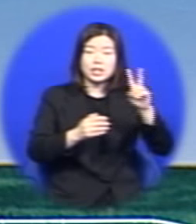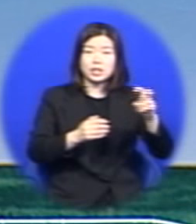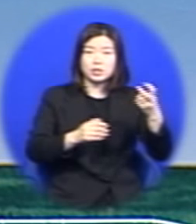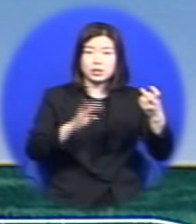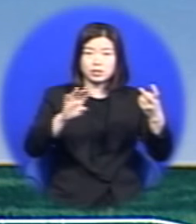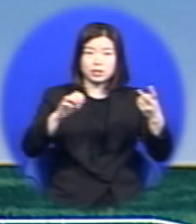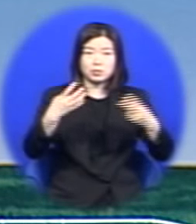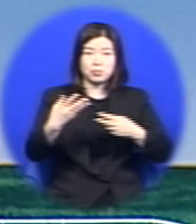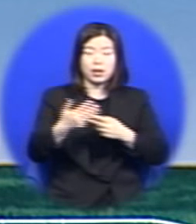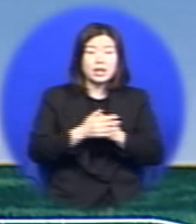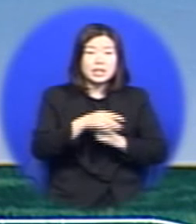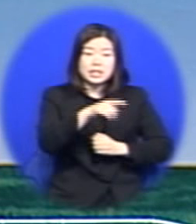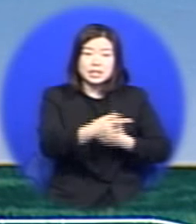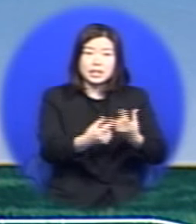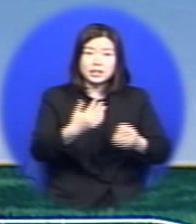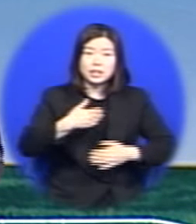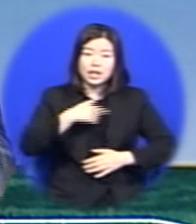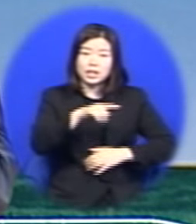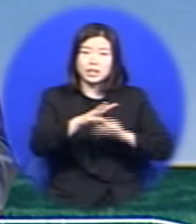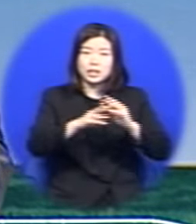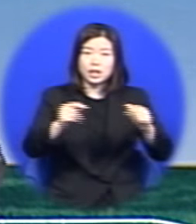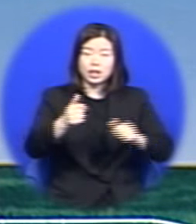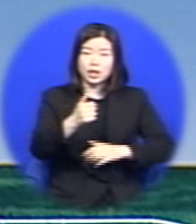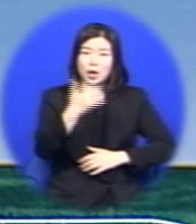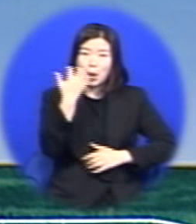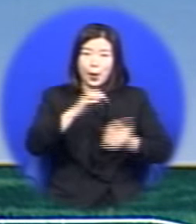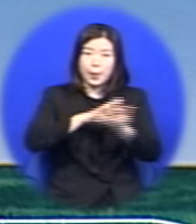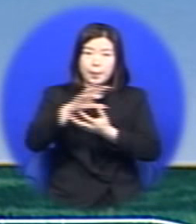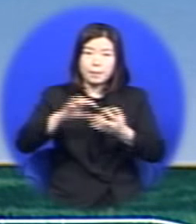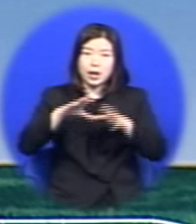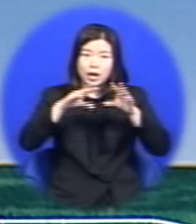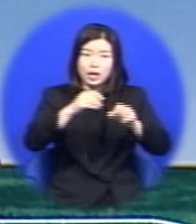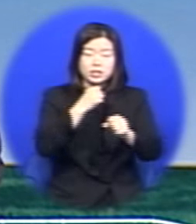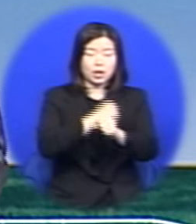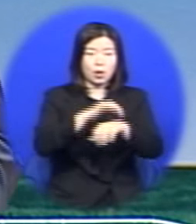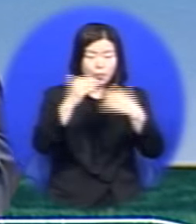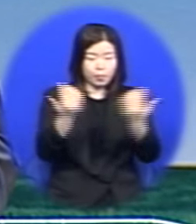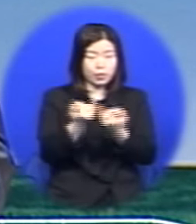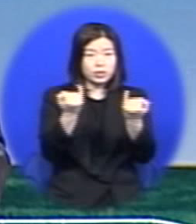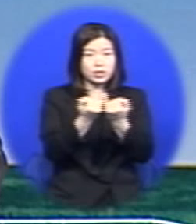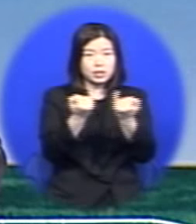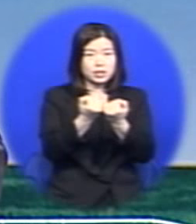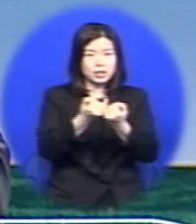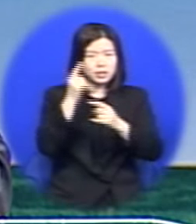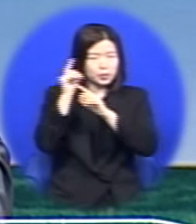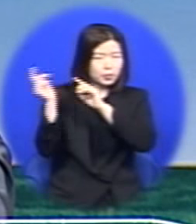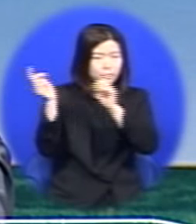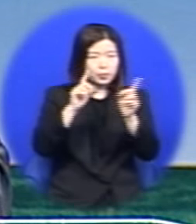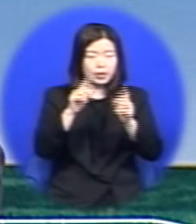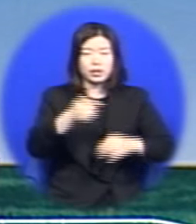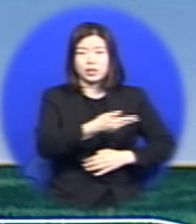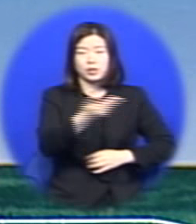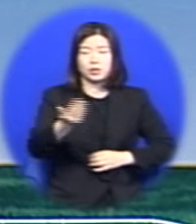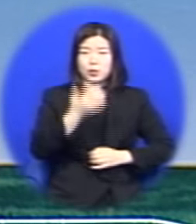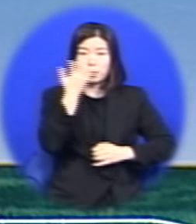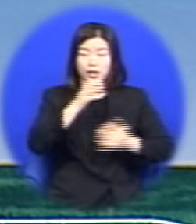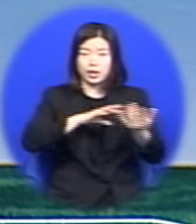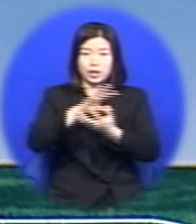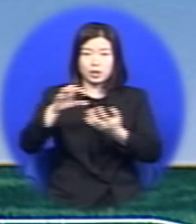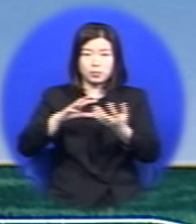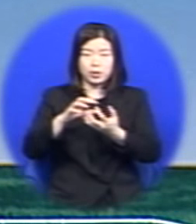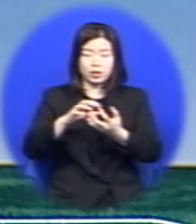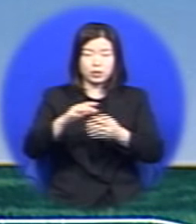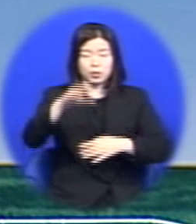땅에서 음란을 그치게 한즉 모든 여인이 정신이 깨어 너희 음행을 본받지 아니하리라 하는